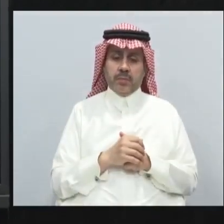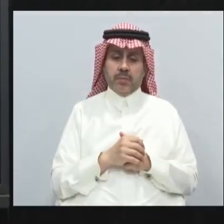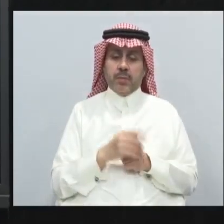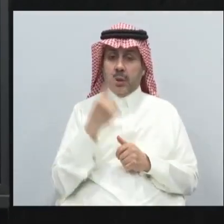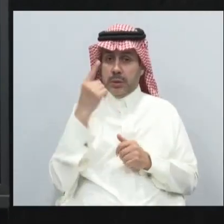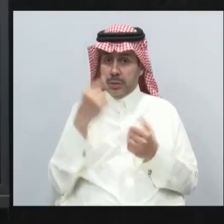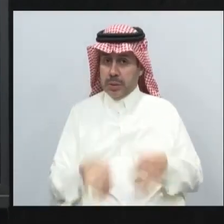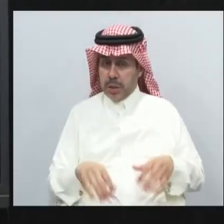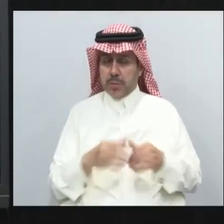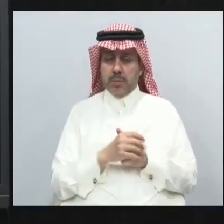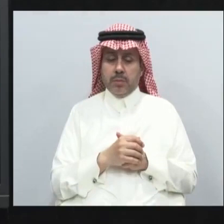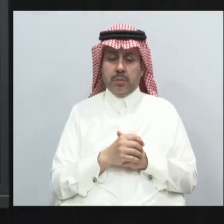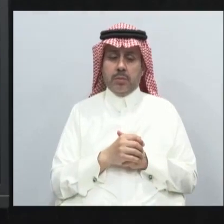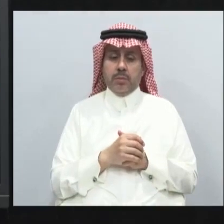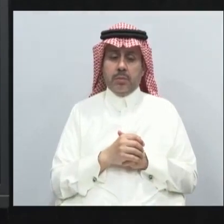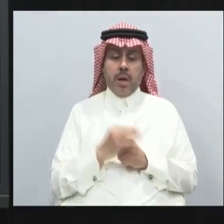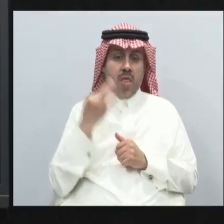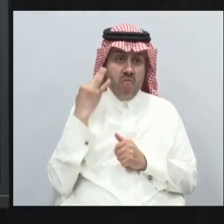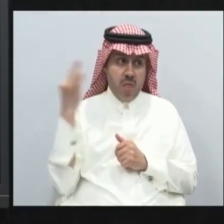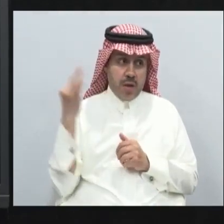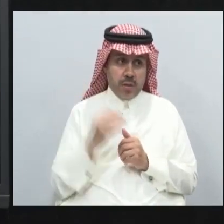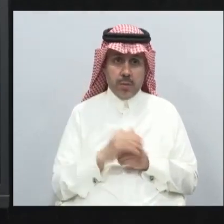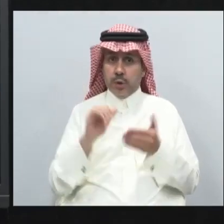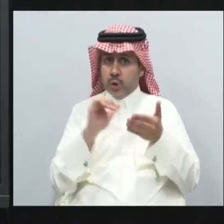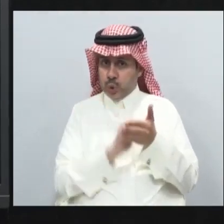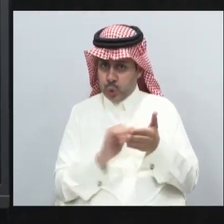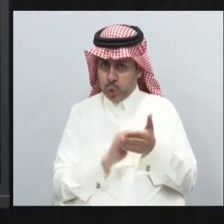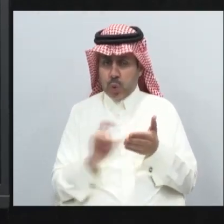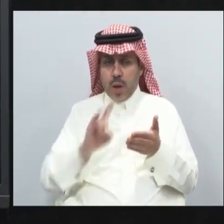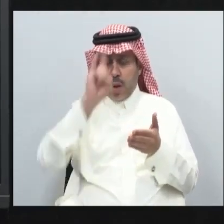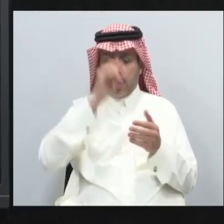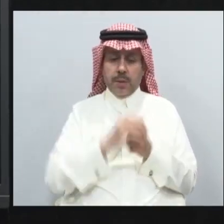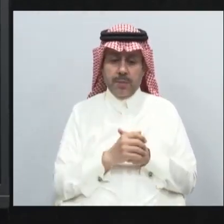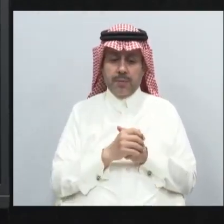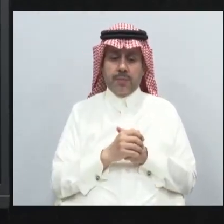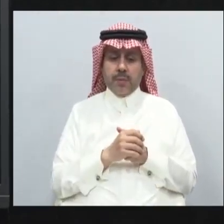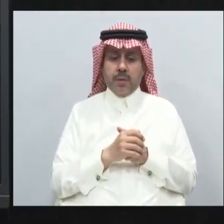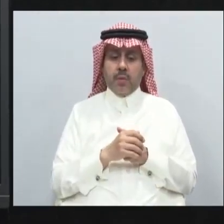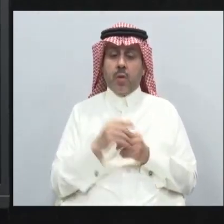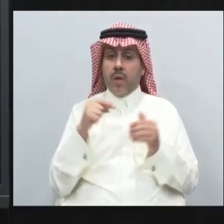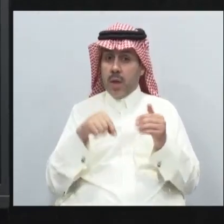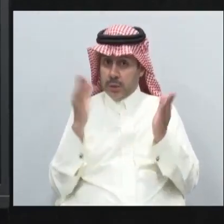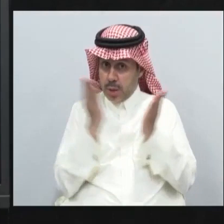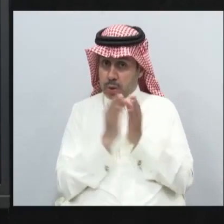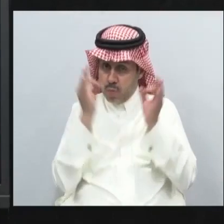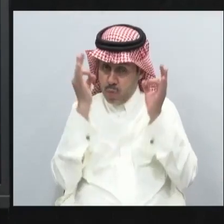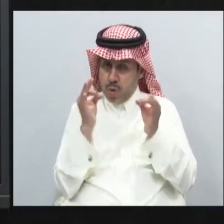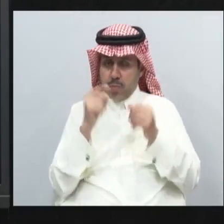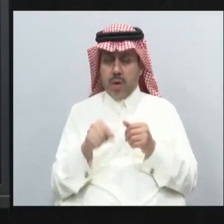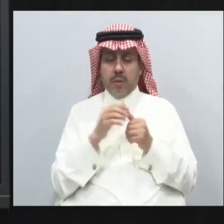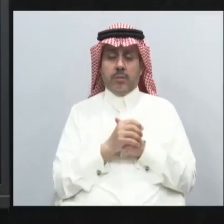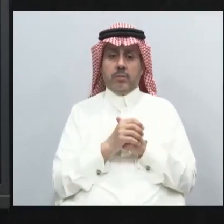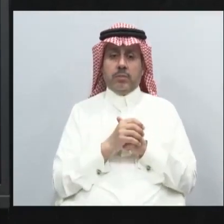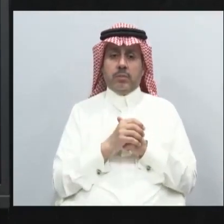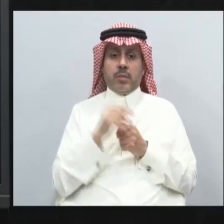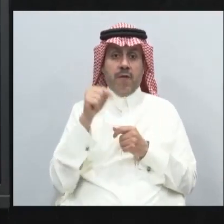سقط ركن من اركانها واما الثالث هو شروط لا اله الا الله وهذا درس مهم اخواني واخواتي